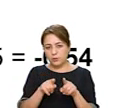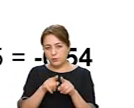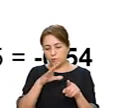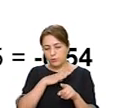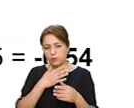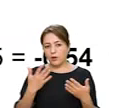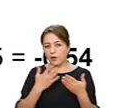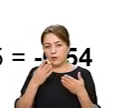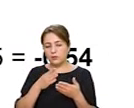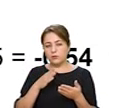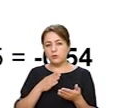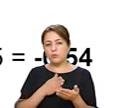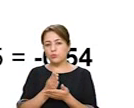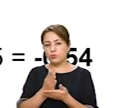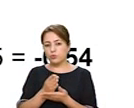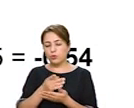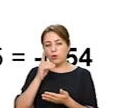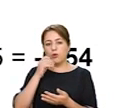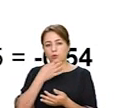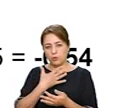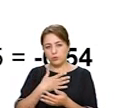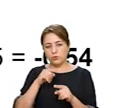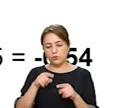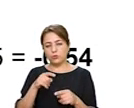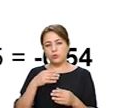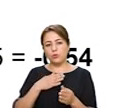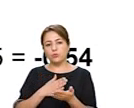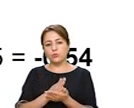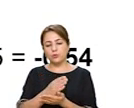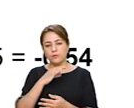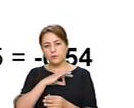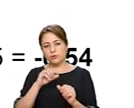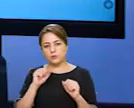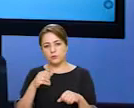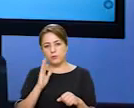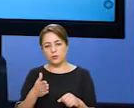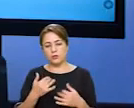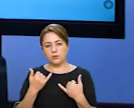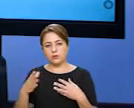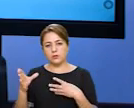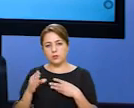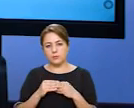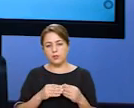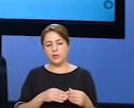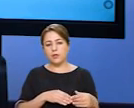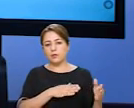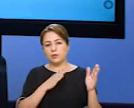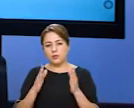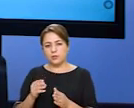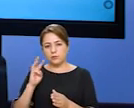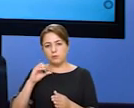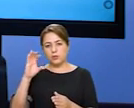qaysi usul ma'qul bo'lsa, ana o'sha usuldan foydalaning. Keling, endi siz bilan keyingi misolga